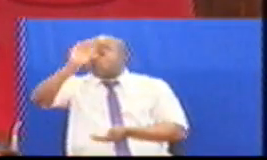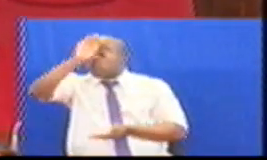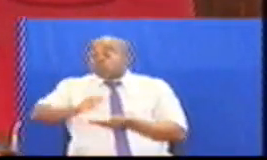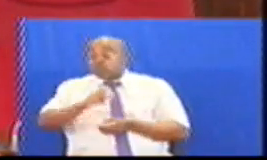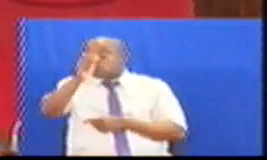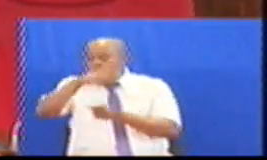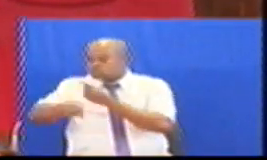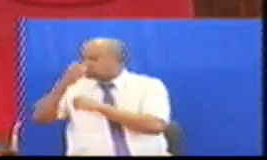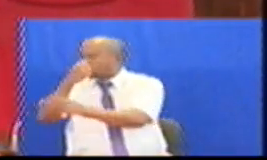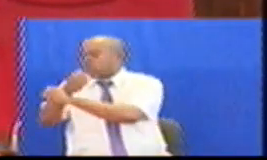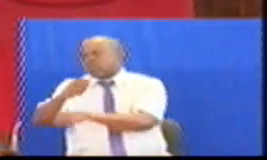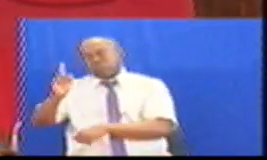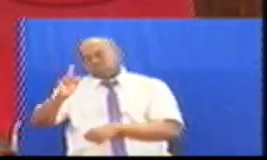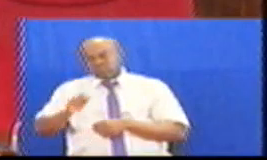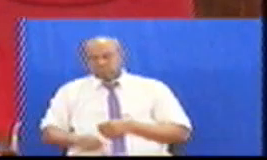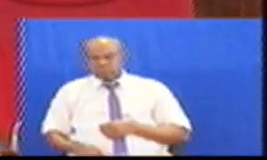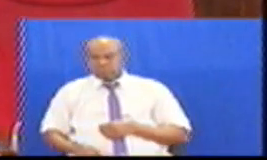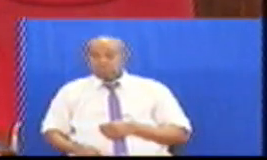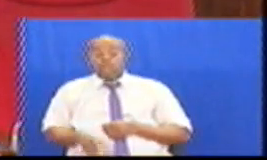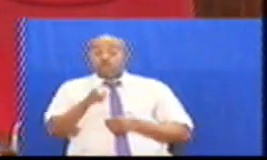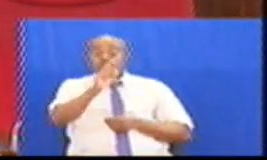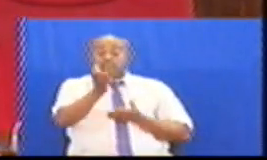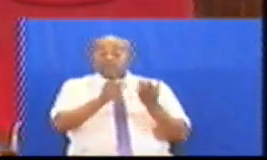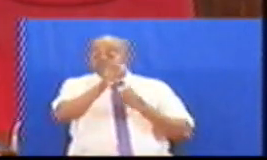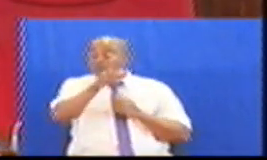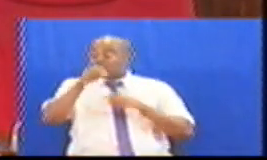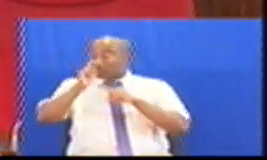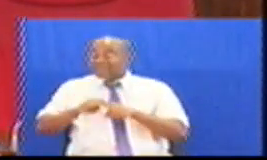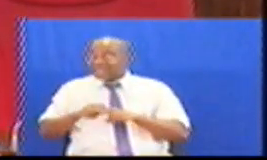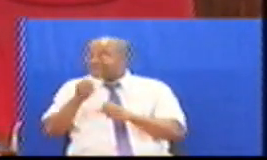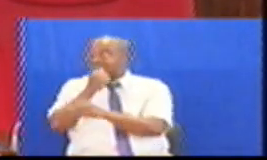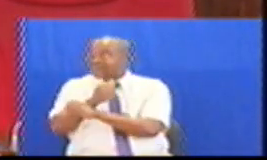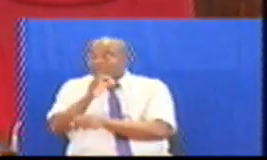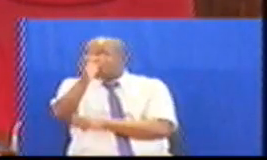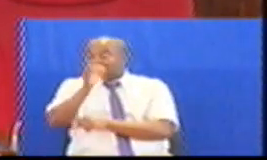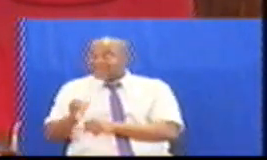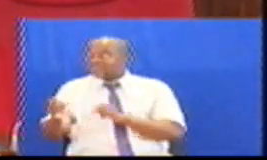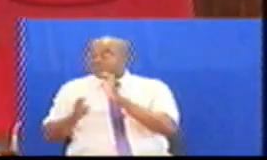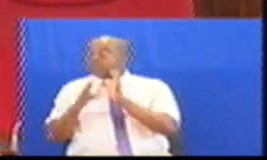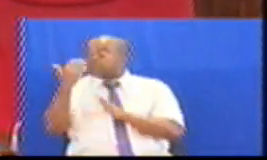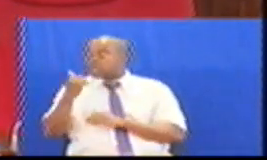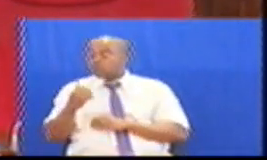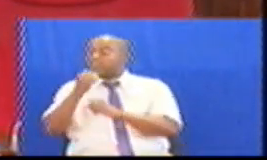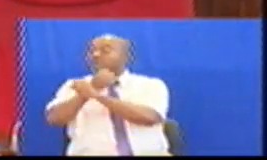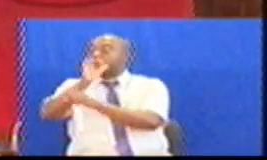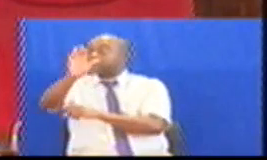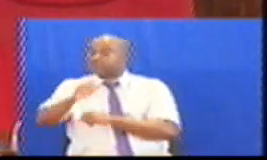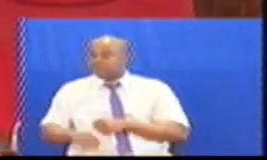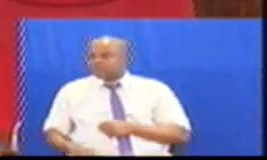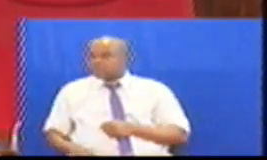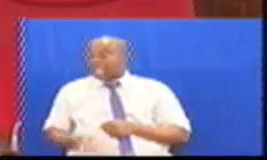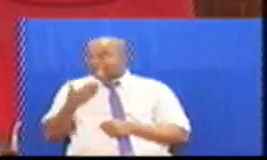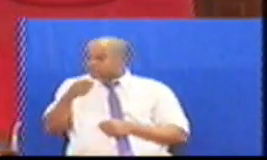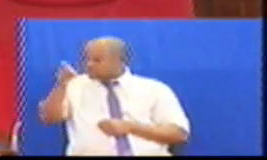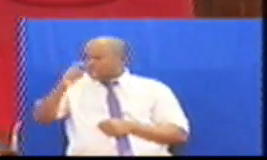wasiende kule magerezani. Kuna watu wameshakaa magerezani 75% ya vifungu. Tufanye utaratibu